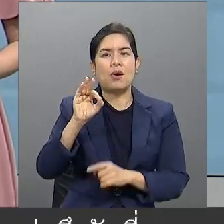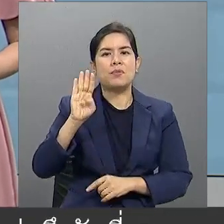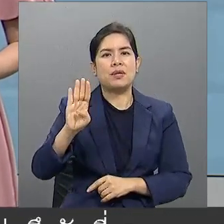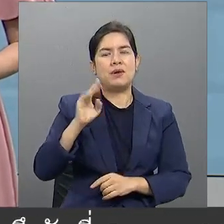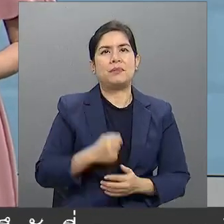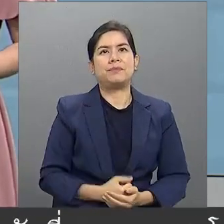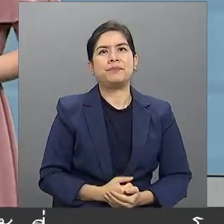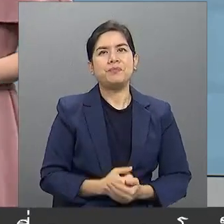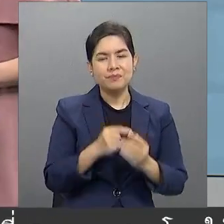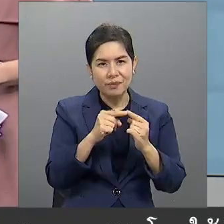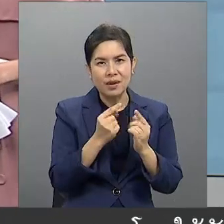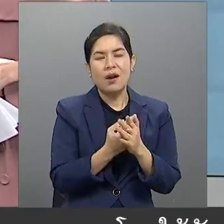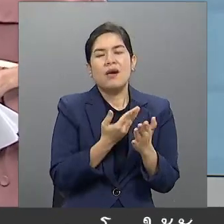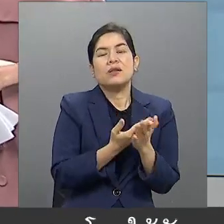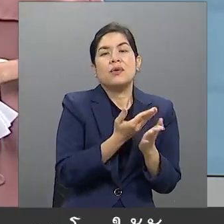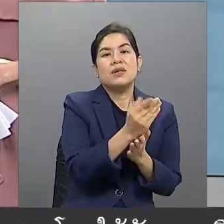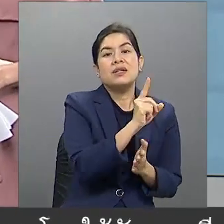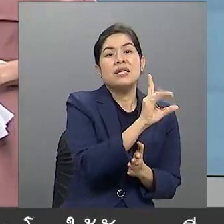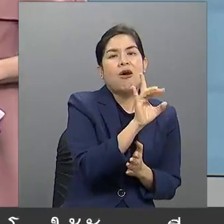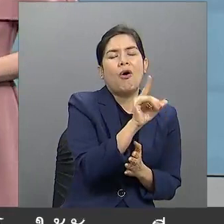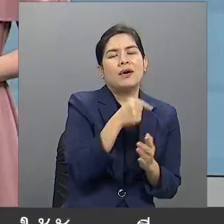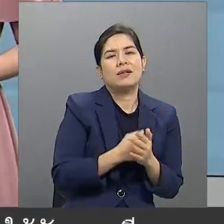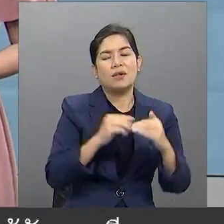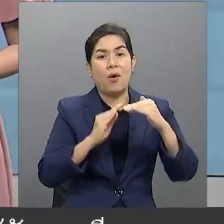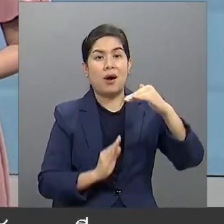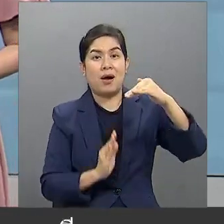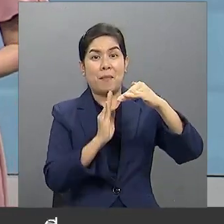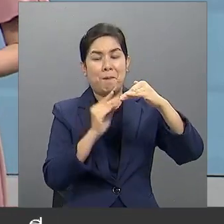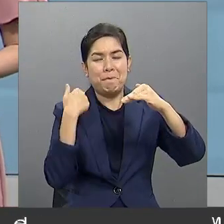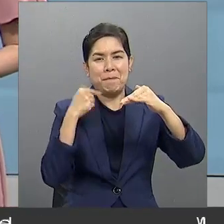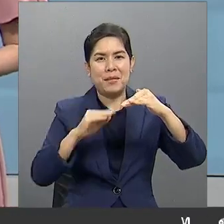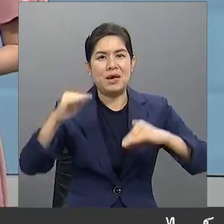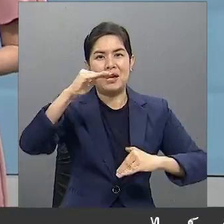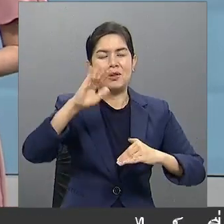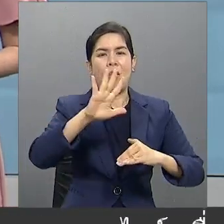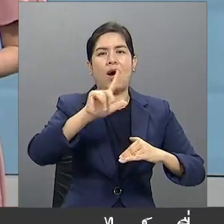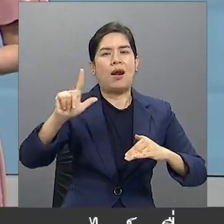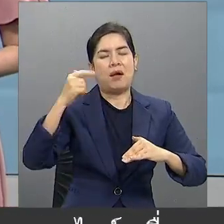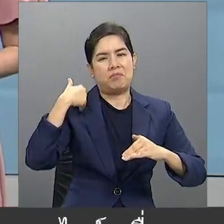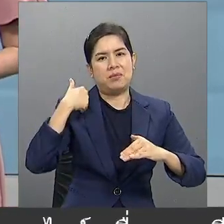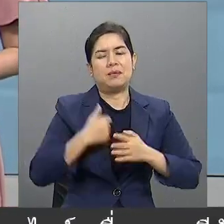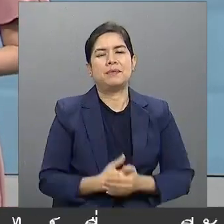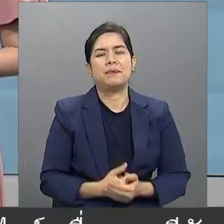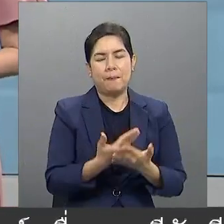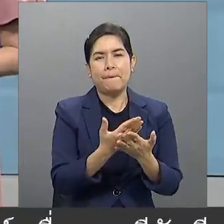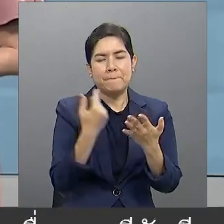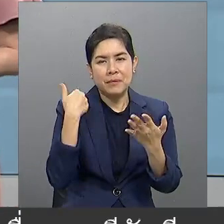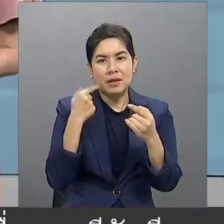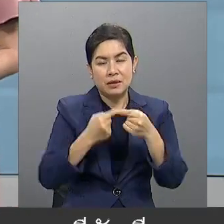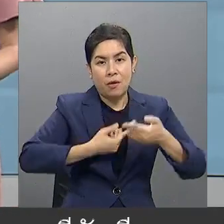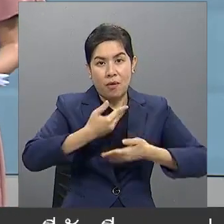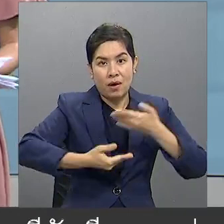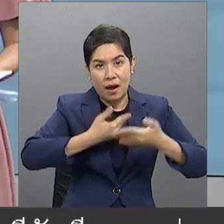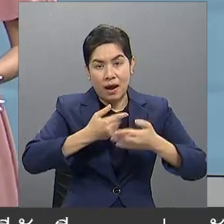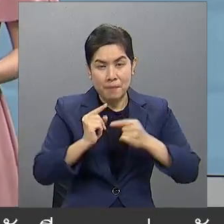ขั้นต่ำเลยค่ะ 100บาทจองซื้อมากที่สุดก็ขั้นสูงสุดเหมือนกัน 5ล้านบาทก่อนจะเปิดขายรุ่นต่อไปวันที่ 5